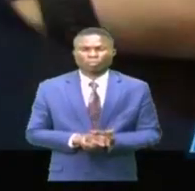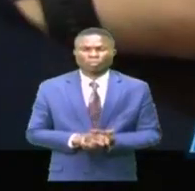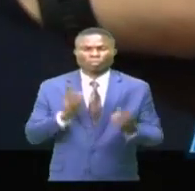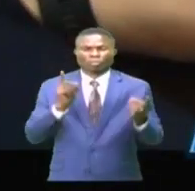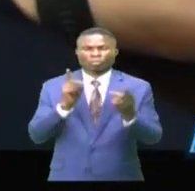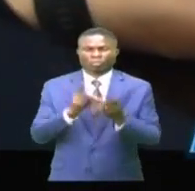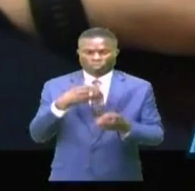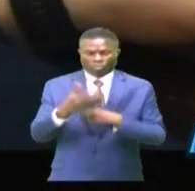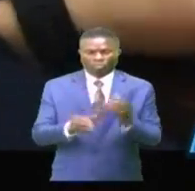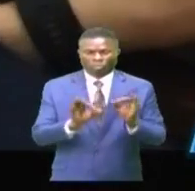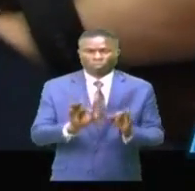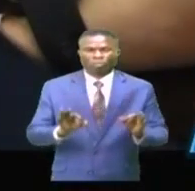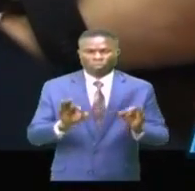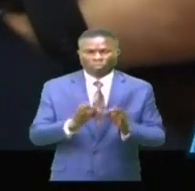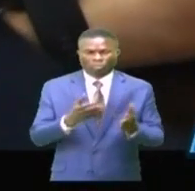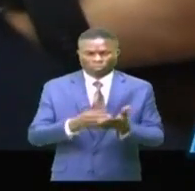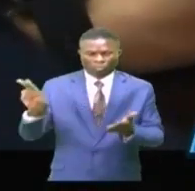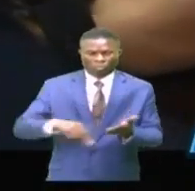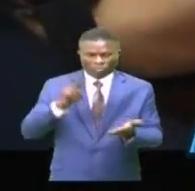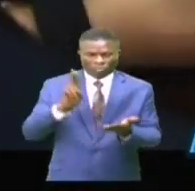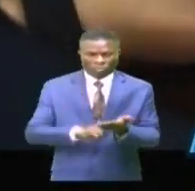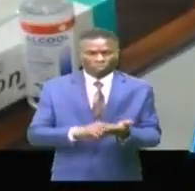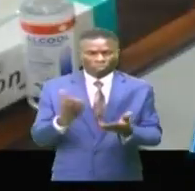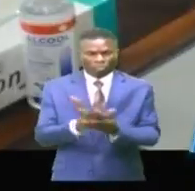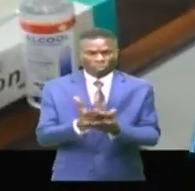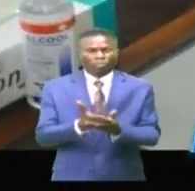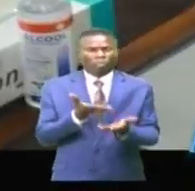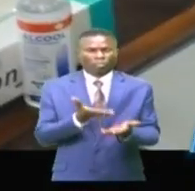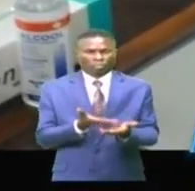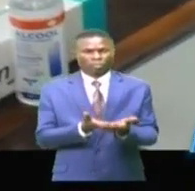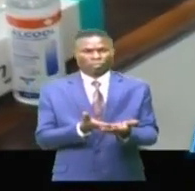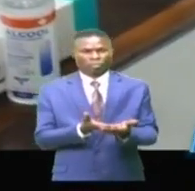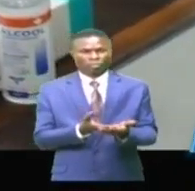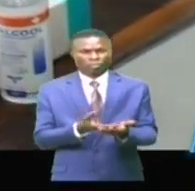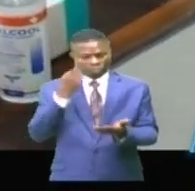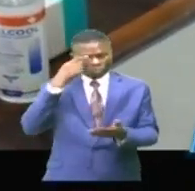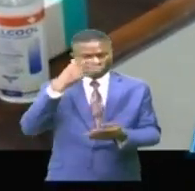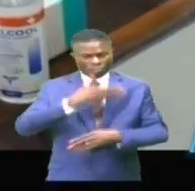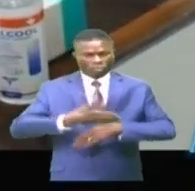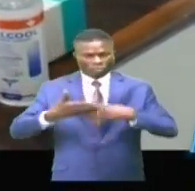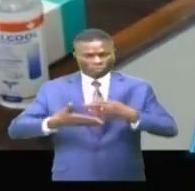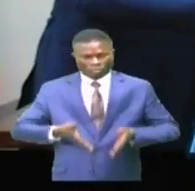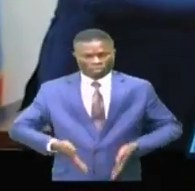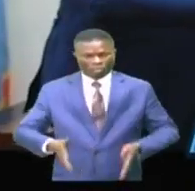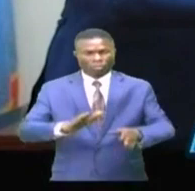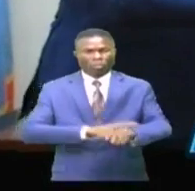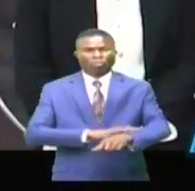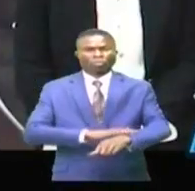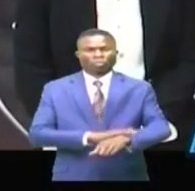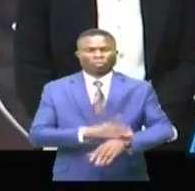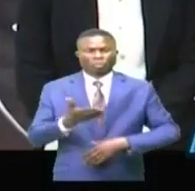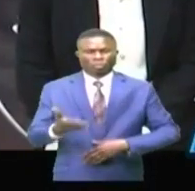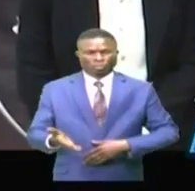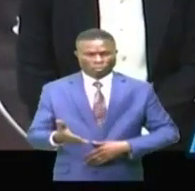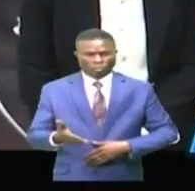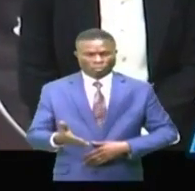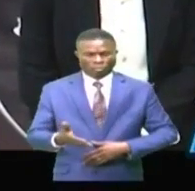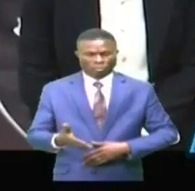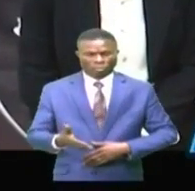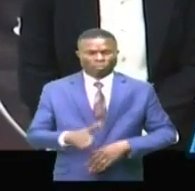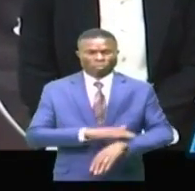CC et avec lesquels nous venons de signer en protocole d'accord pour la construction et la réhabilitation du chemin de fer